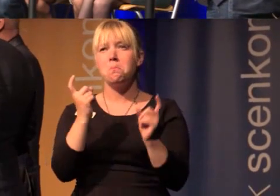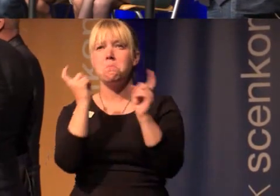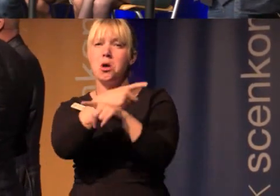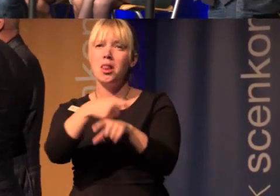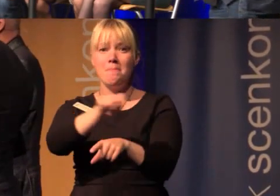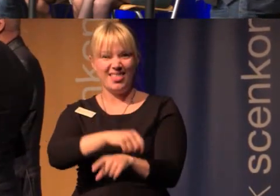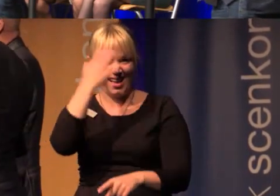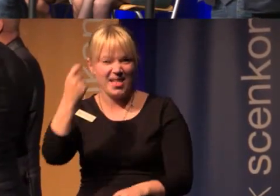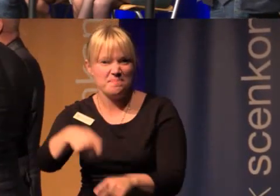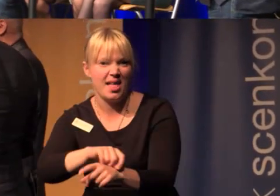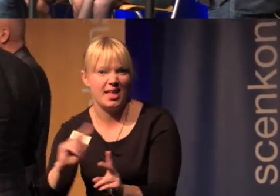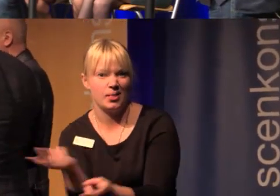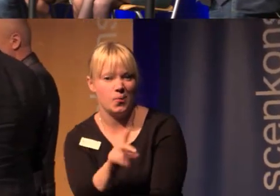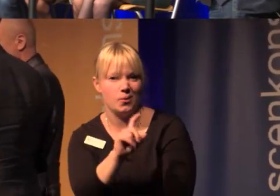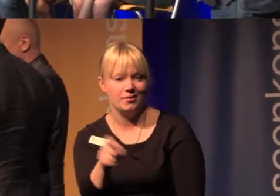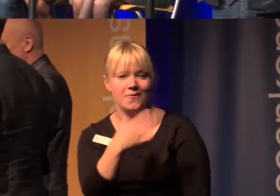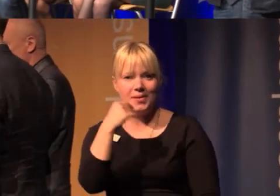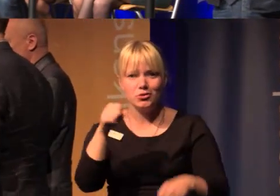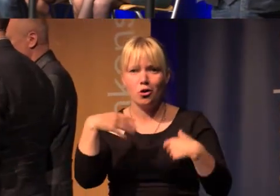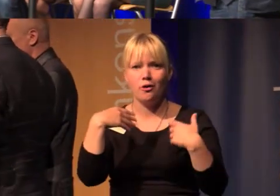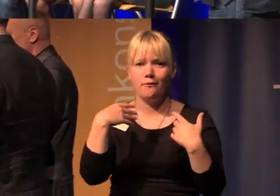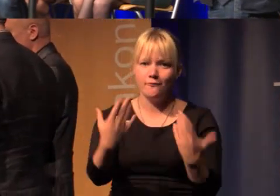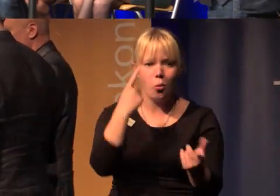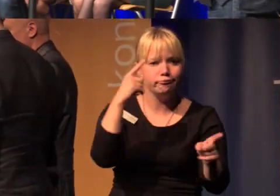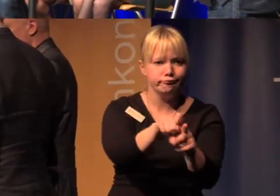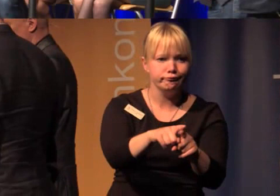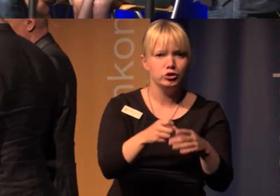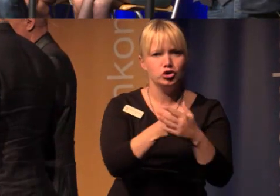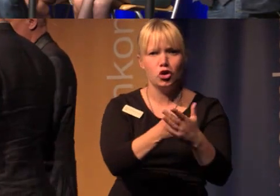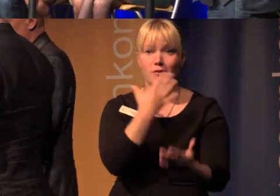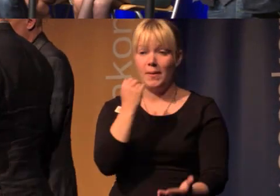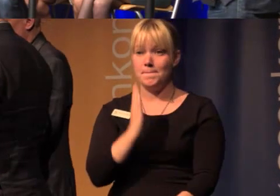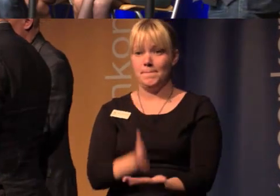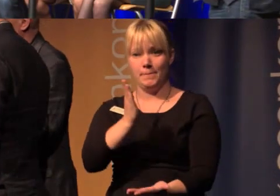brukar formuleras? Och vem ska få stöd och vem ska avgöra det?